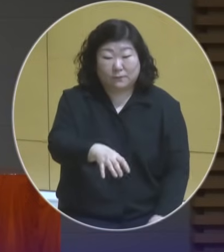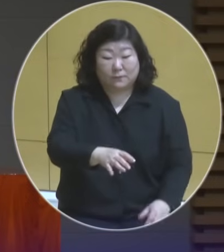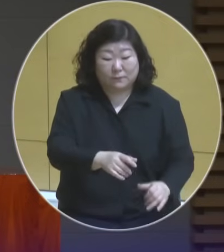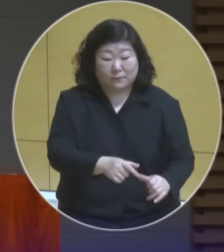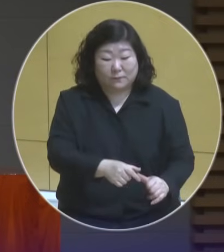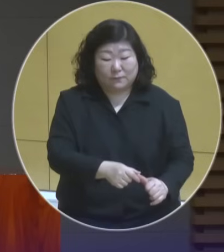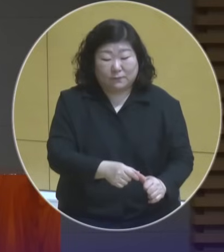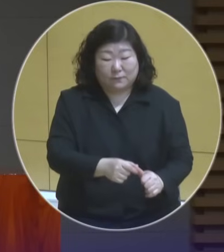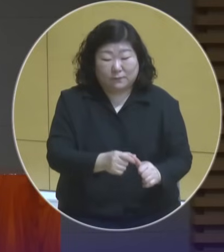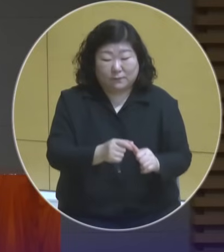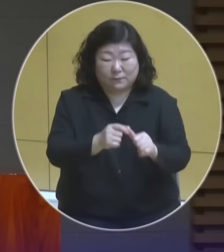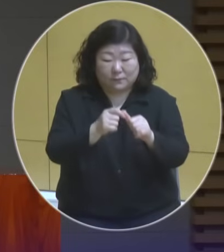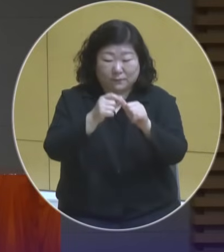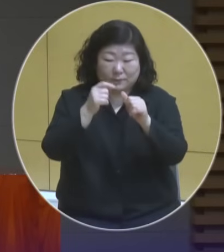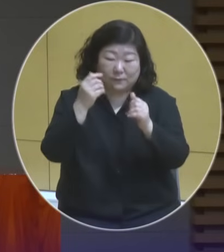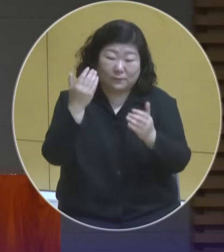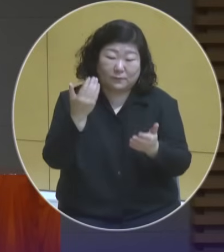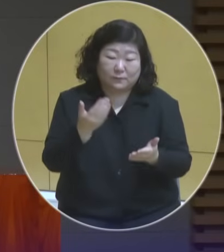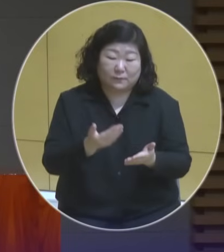게서